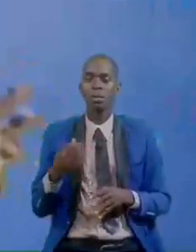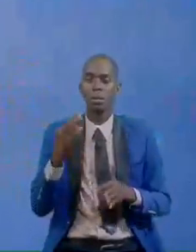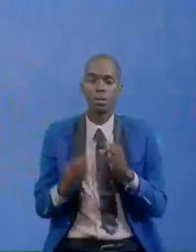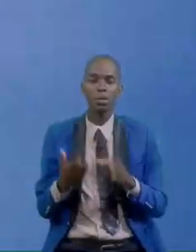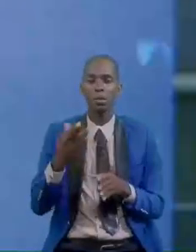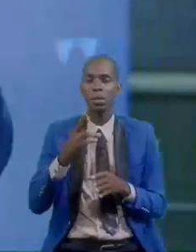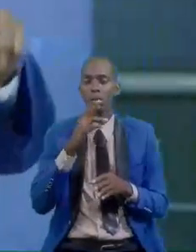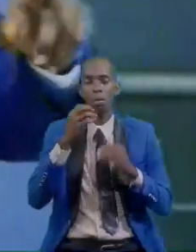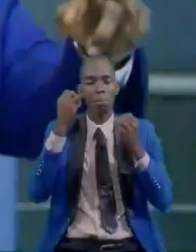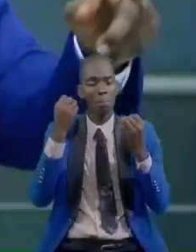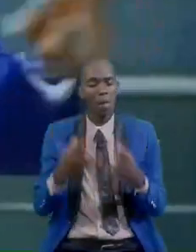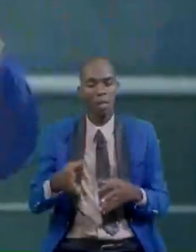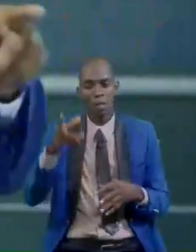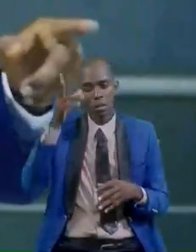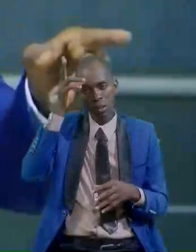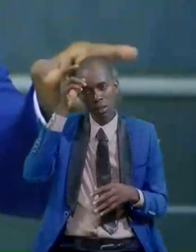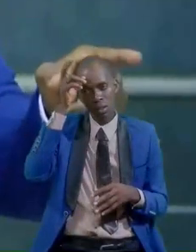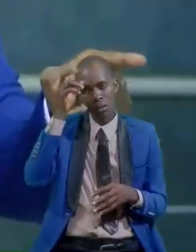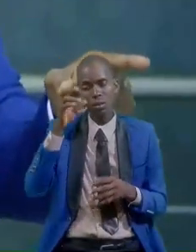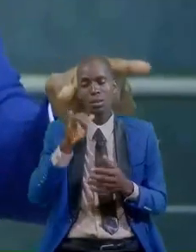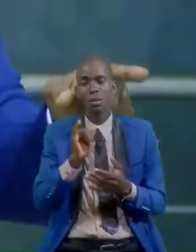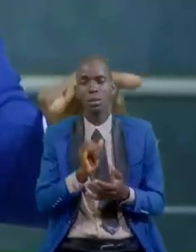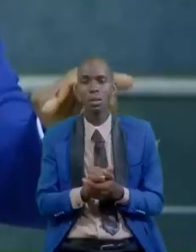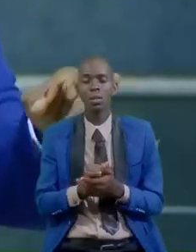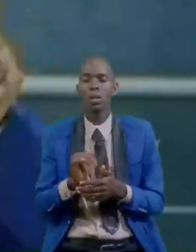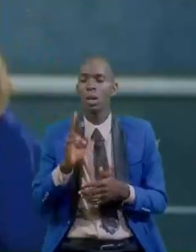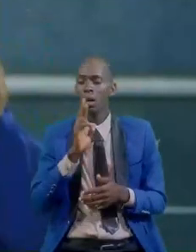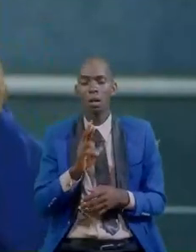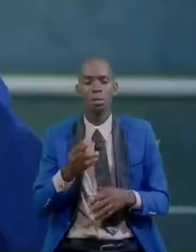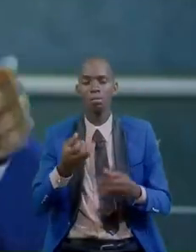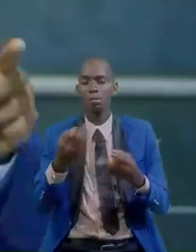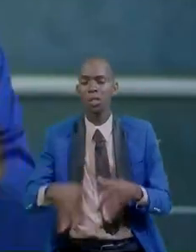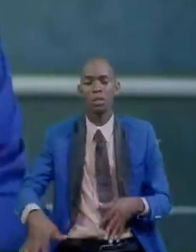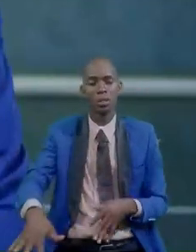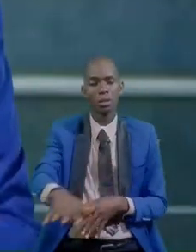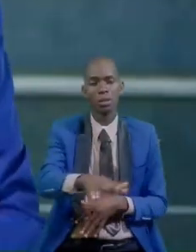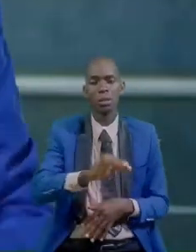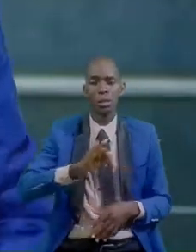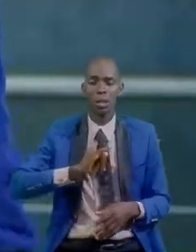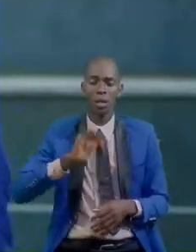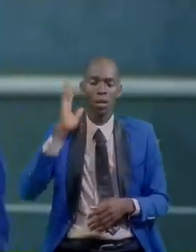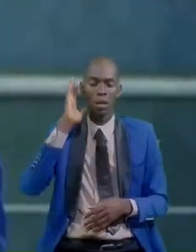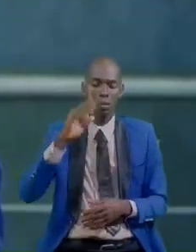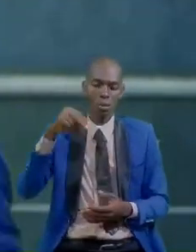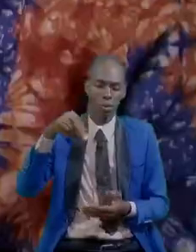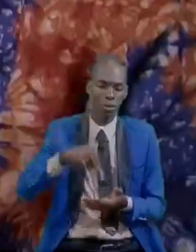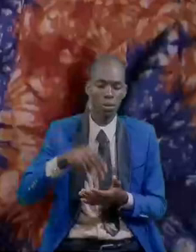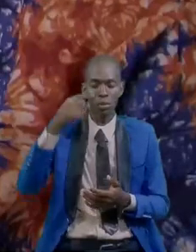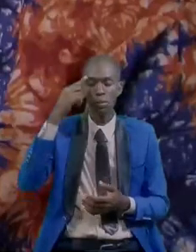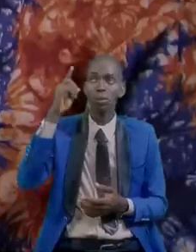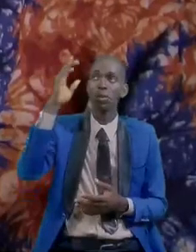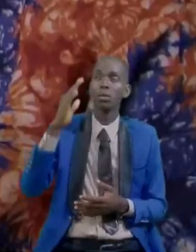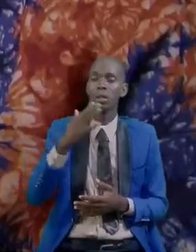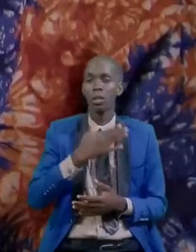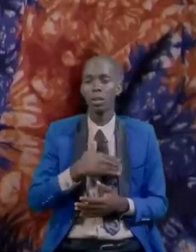S'il y a plusieurs démons dans le monde qui sont attachés par terre, je vais tenir pour Dieu. Et